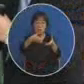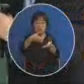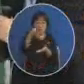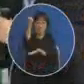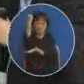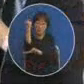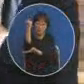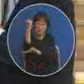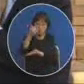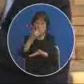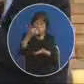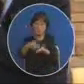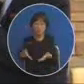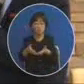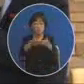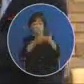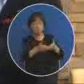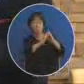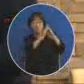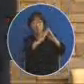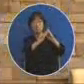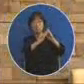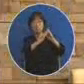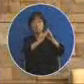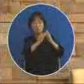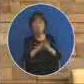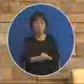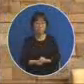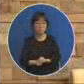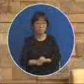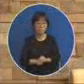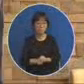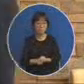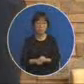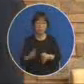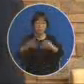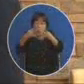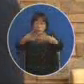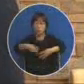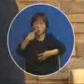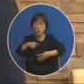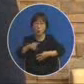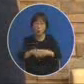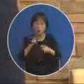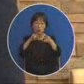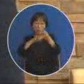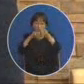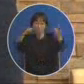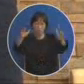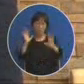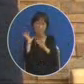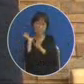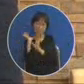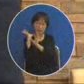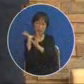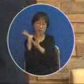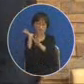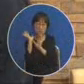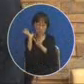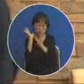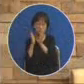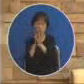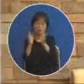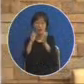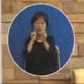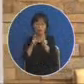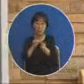가는 거. 대신 뭐라고 말했냐면 언약궤 메고 들어가라. That's what God commanded. And he also said, but you must carry the Ark of the Covenant and allow the priests to go